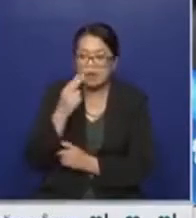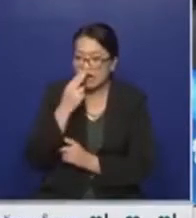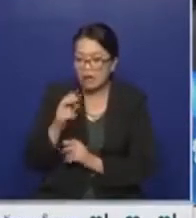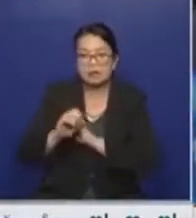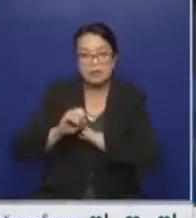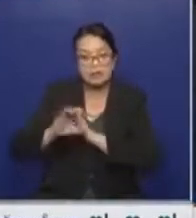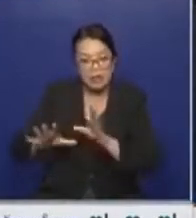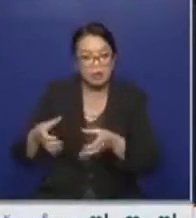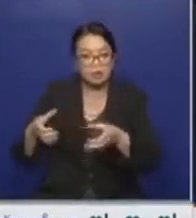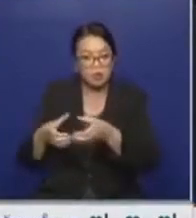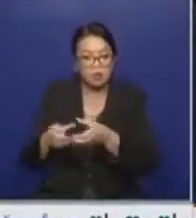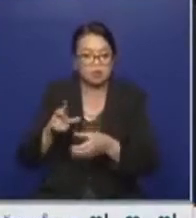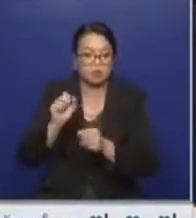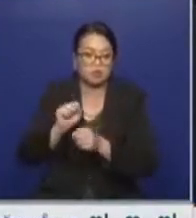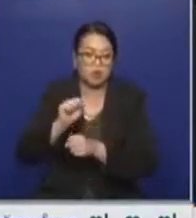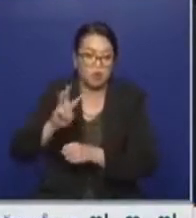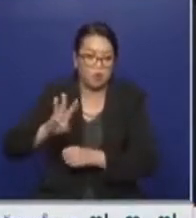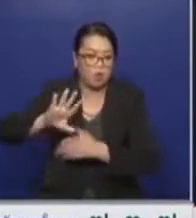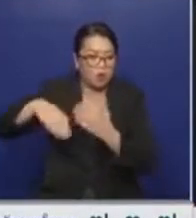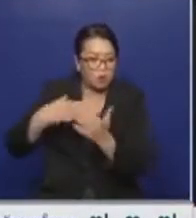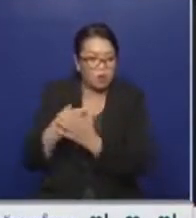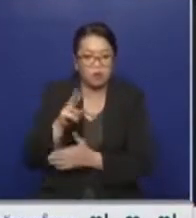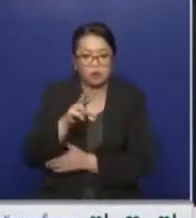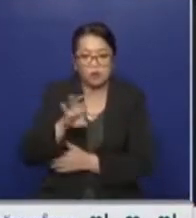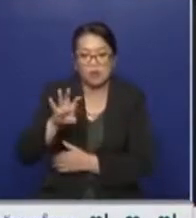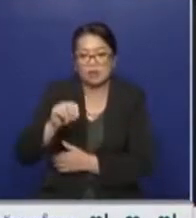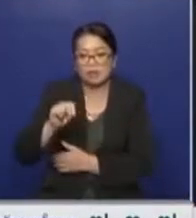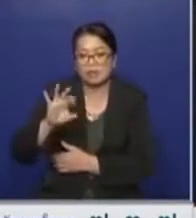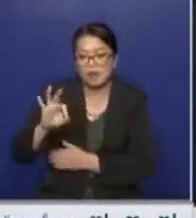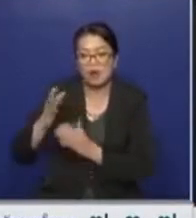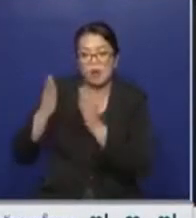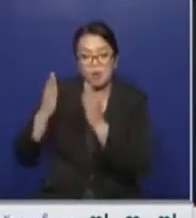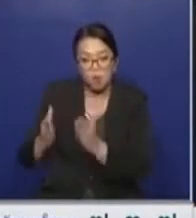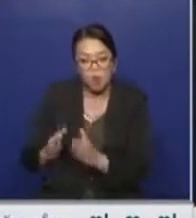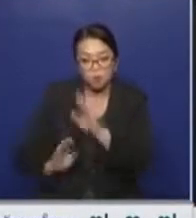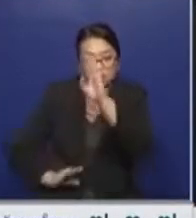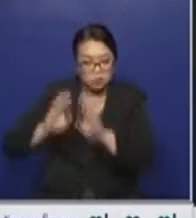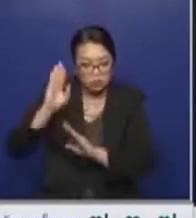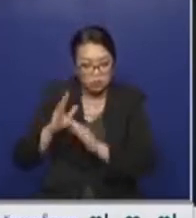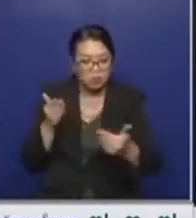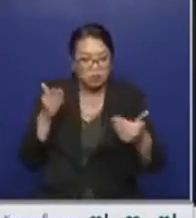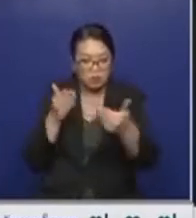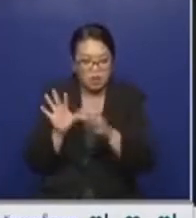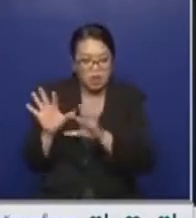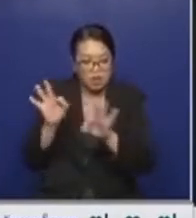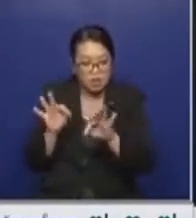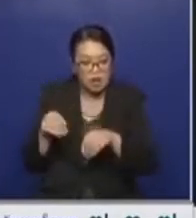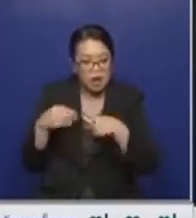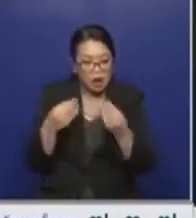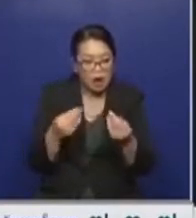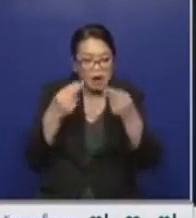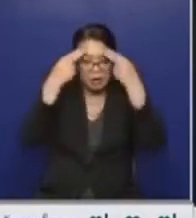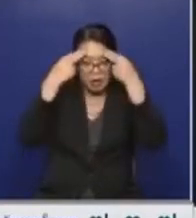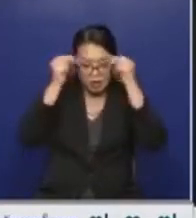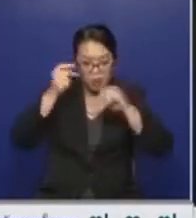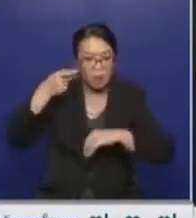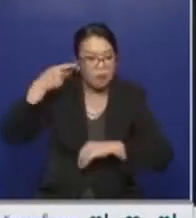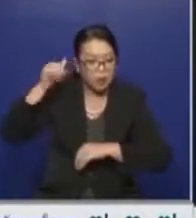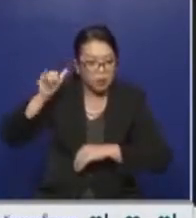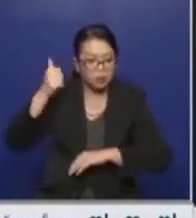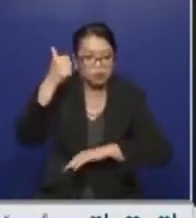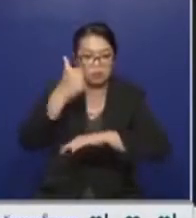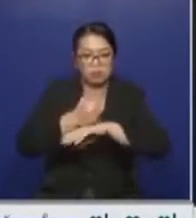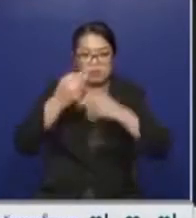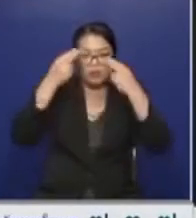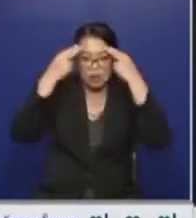นค่ะว่าสว.ทั้ง249ท่านได้โหวตเลือกพลเอกประยุทธ์จันทร์โอชาเป็นนายกรัฐมนตรี